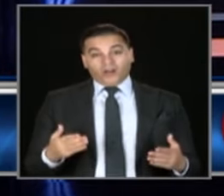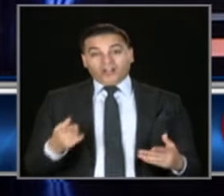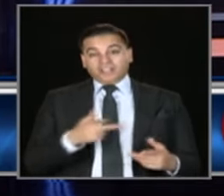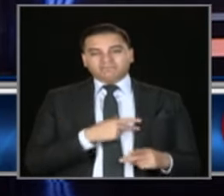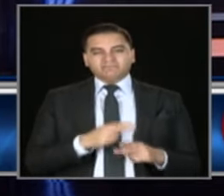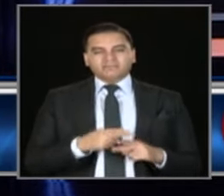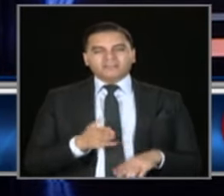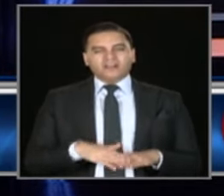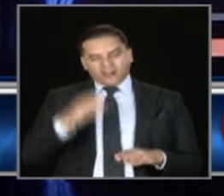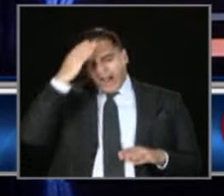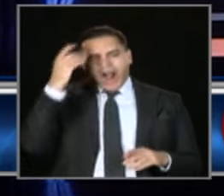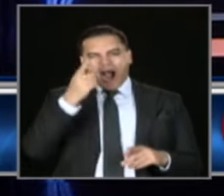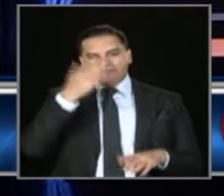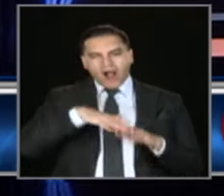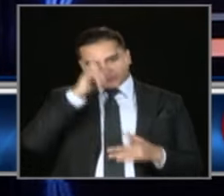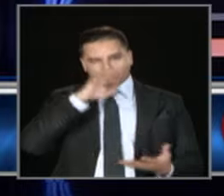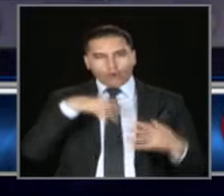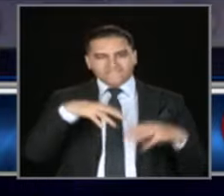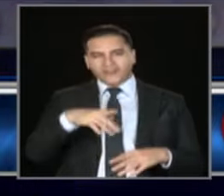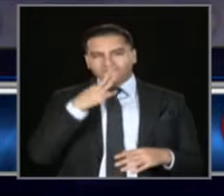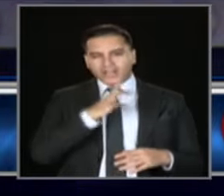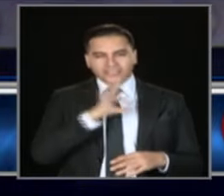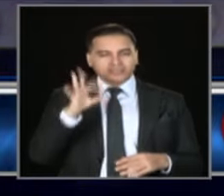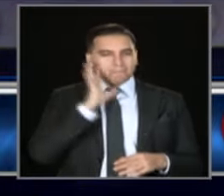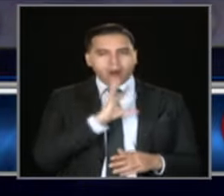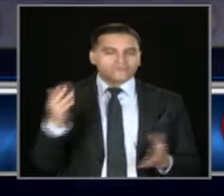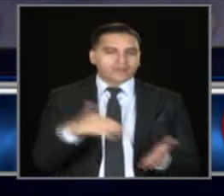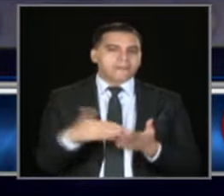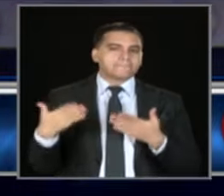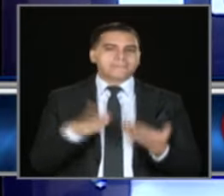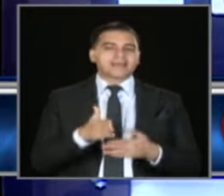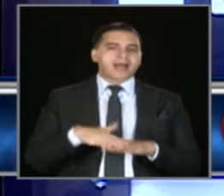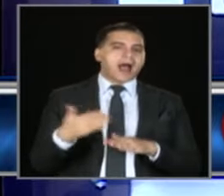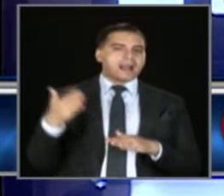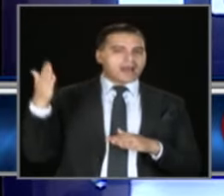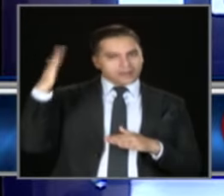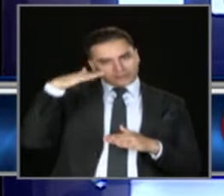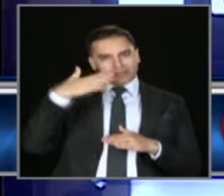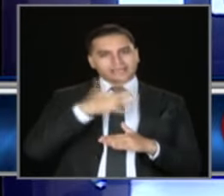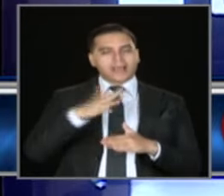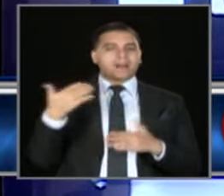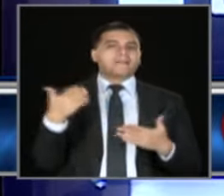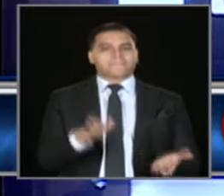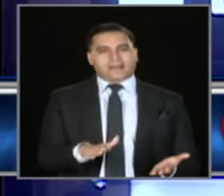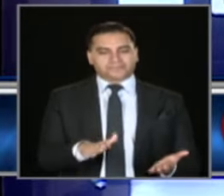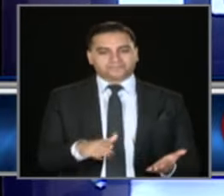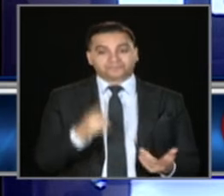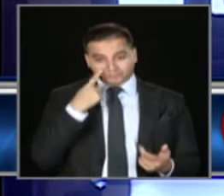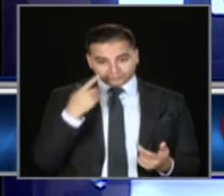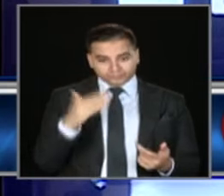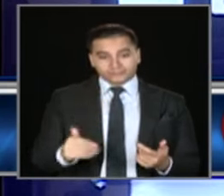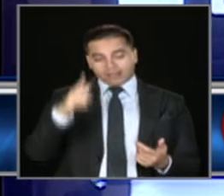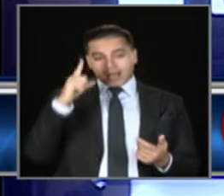اتسمى على اسم عالم جغرافيا فرنسي مات في حادثة على الجبل سنة 1951. خالد